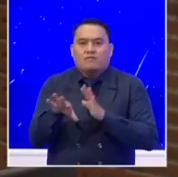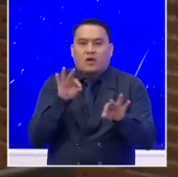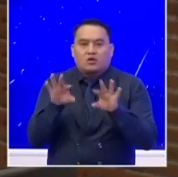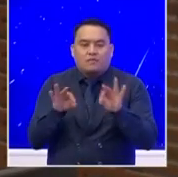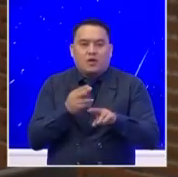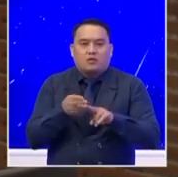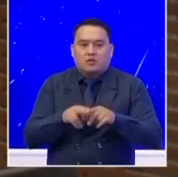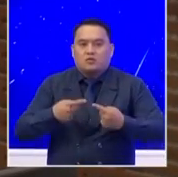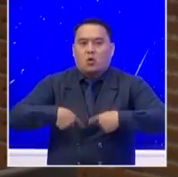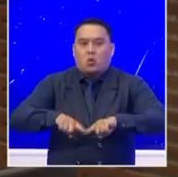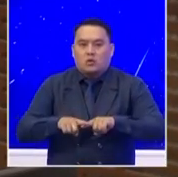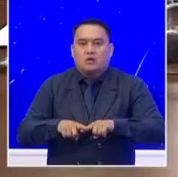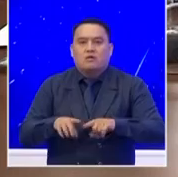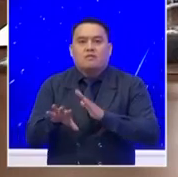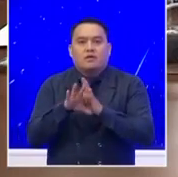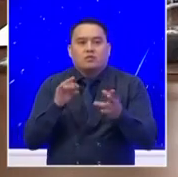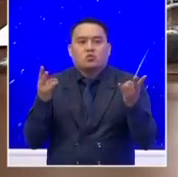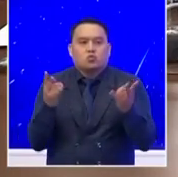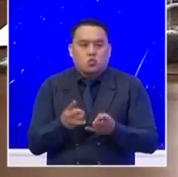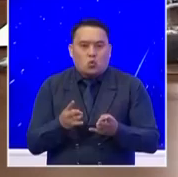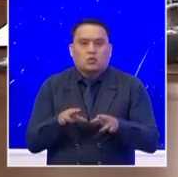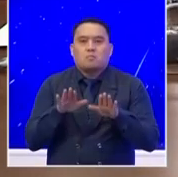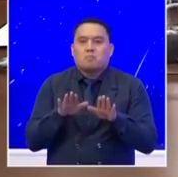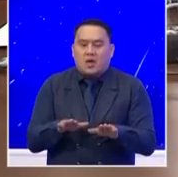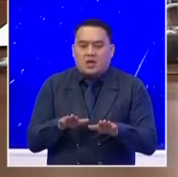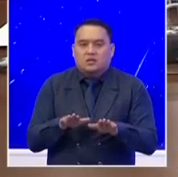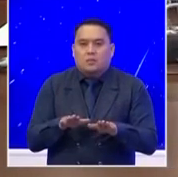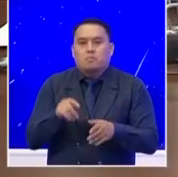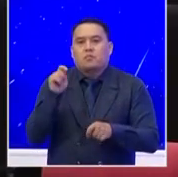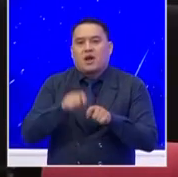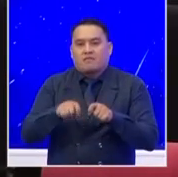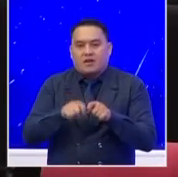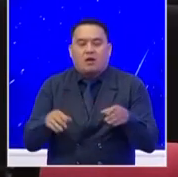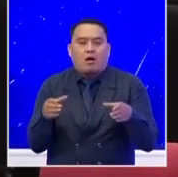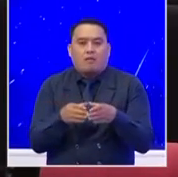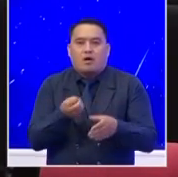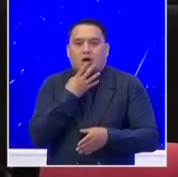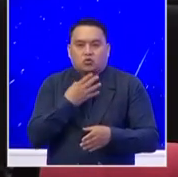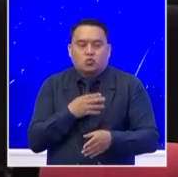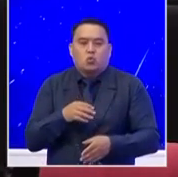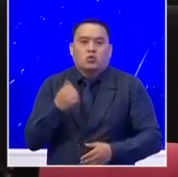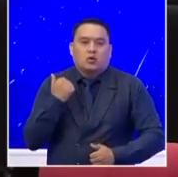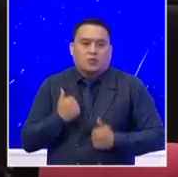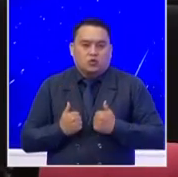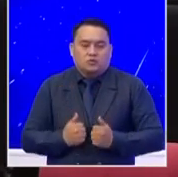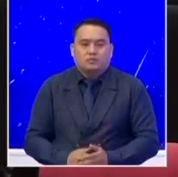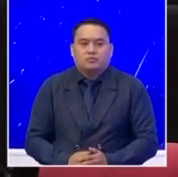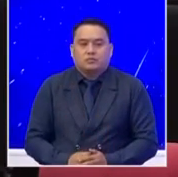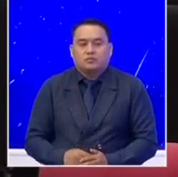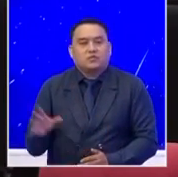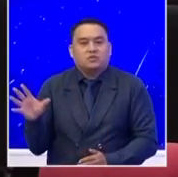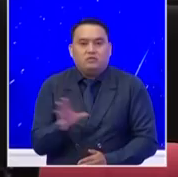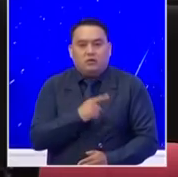подрядные организации. Предпочтение необходимо отдавать местным, но проверенным компаниям с хорошей репутацией. Всех